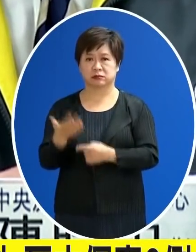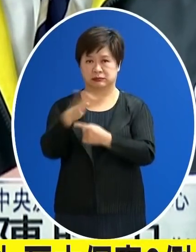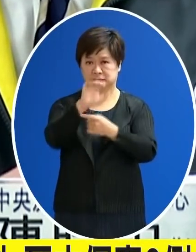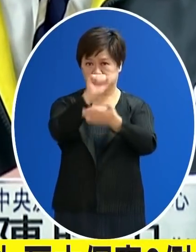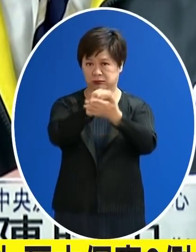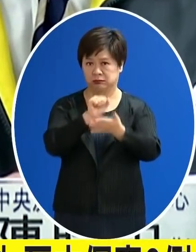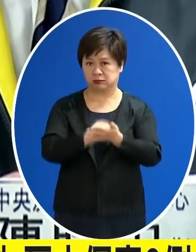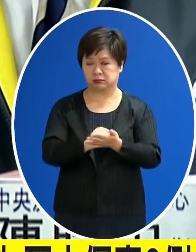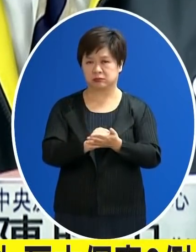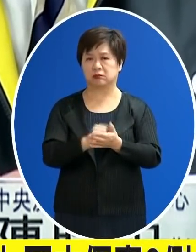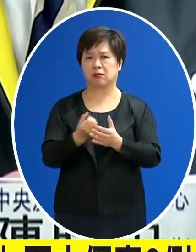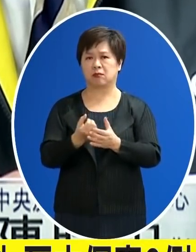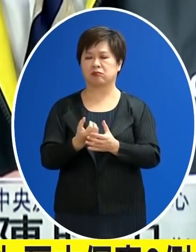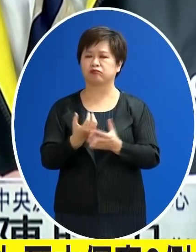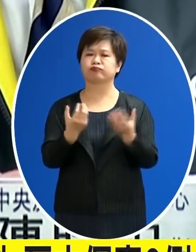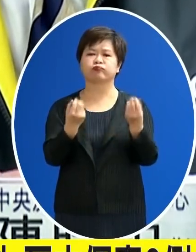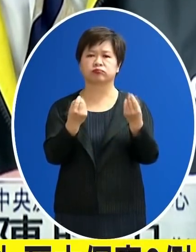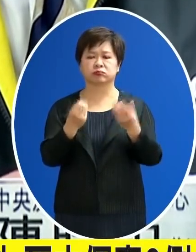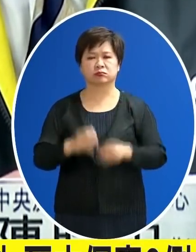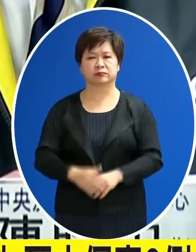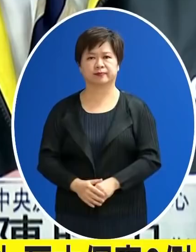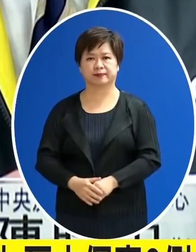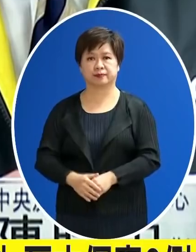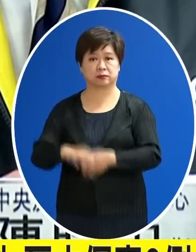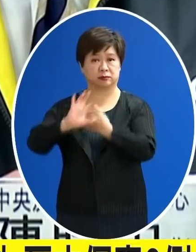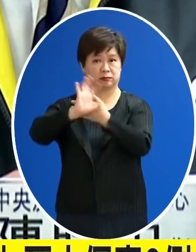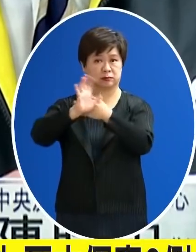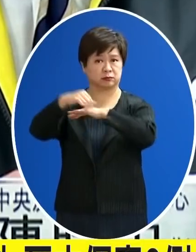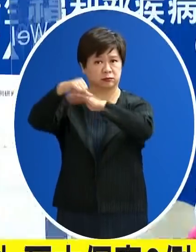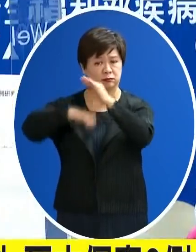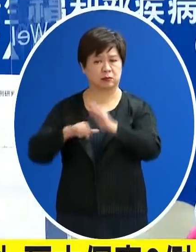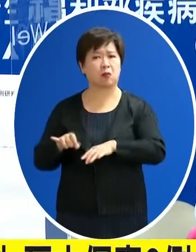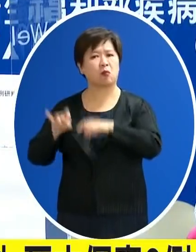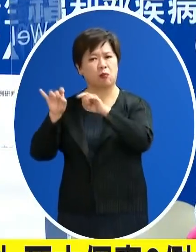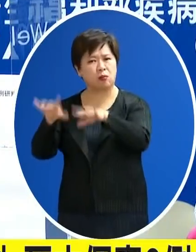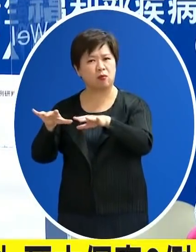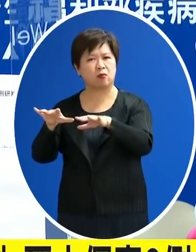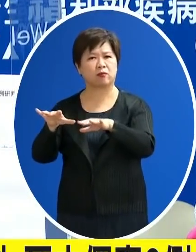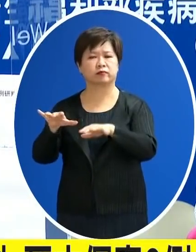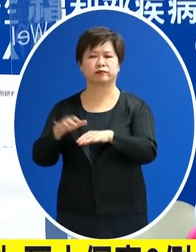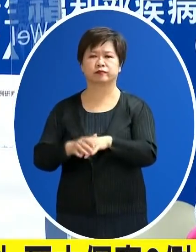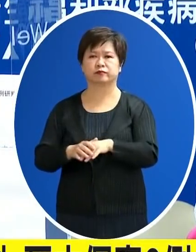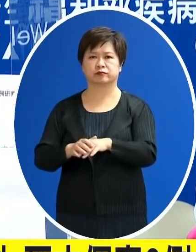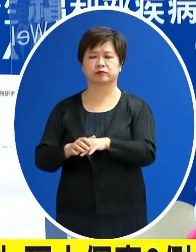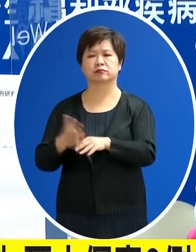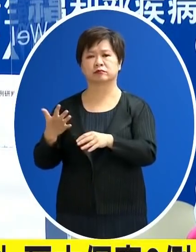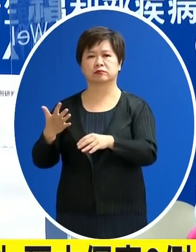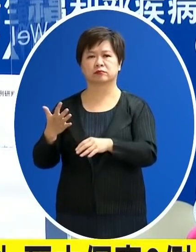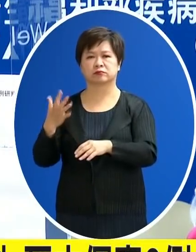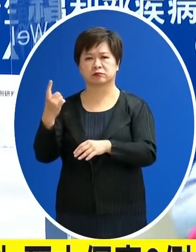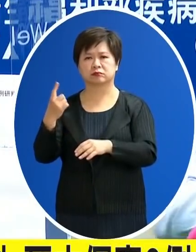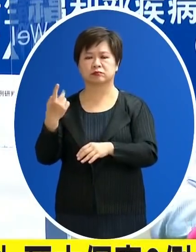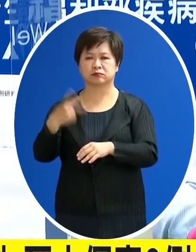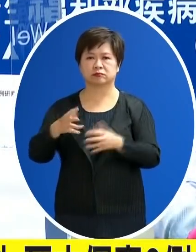有没有哈？那境外移入的案例大概是澳洲哈，在澳大利亚一例哈，